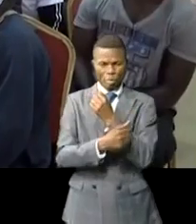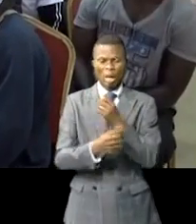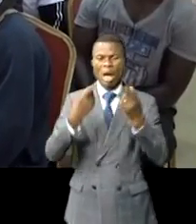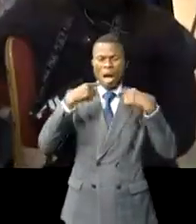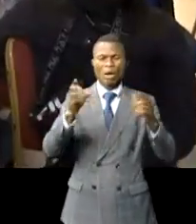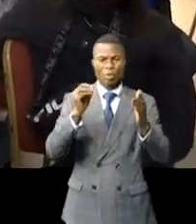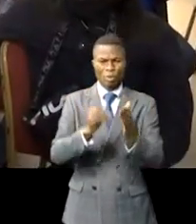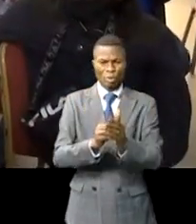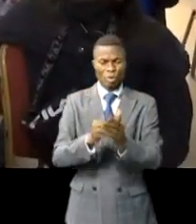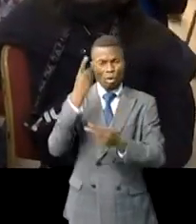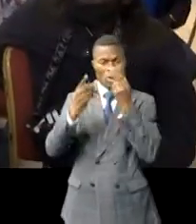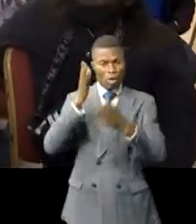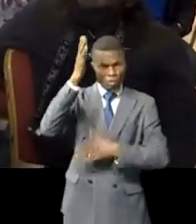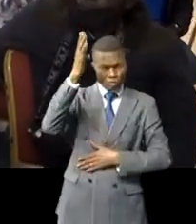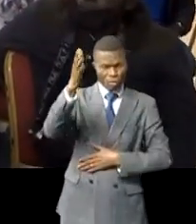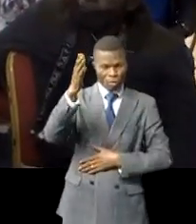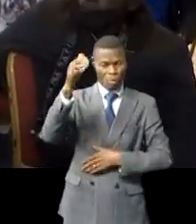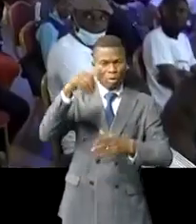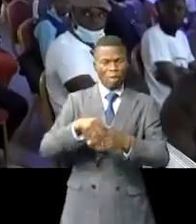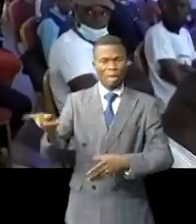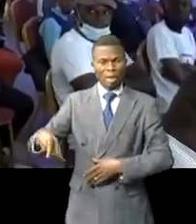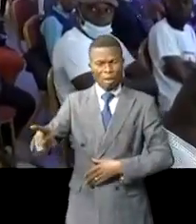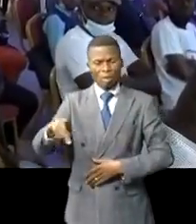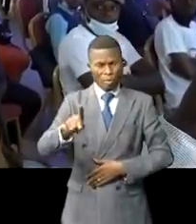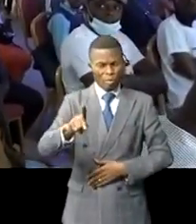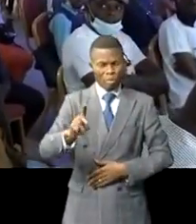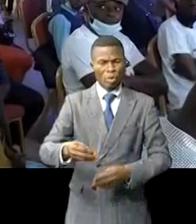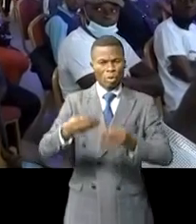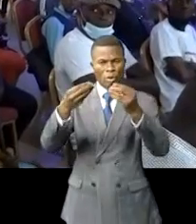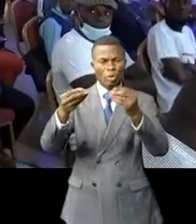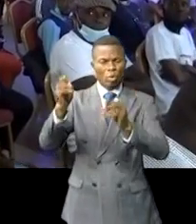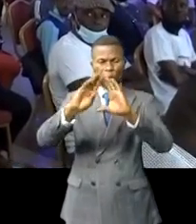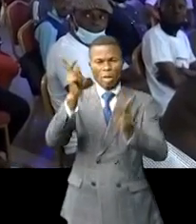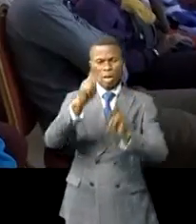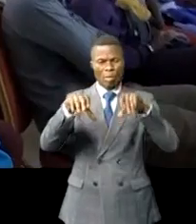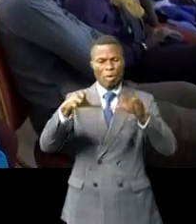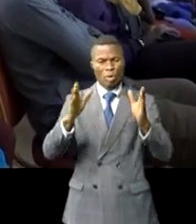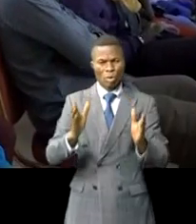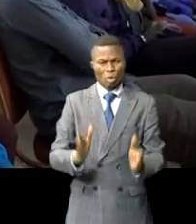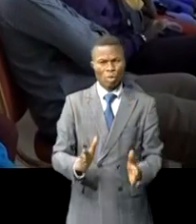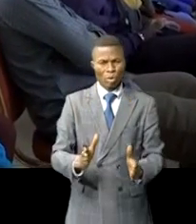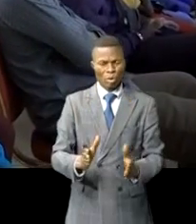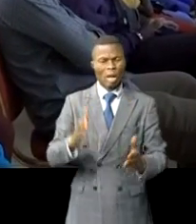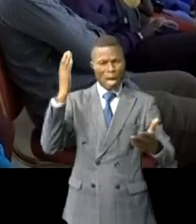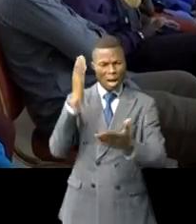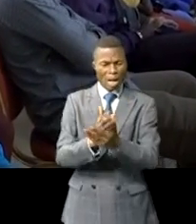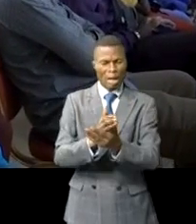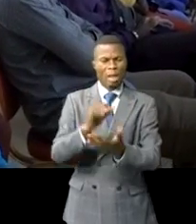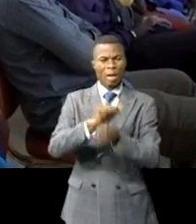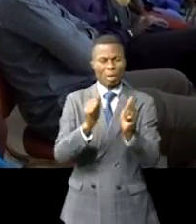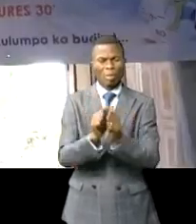annoncé sa tournée prochaine dans les provinces pour amener les populations congolaises à combattre le